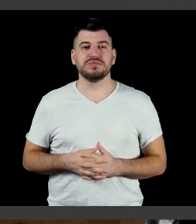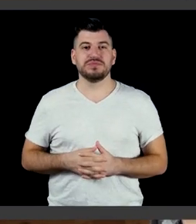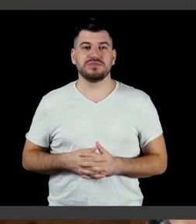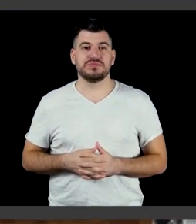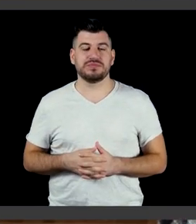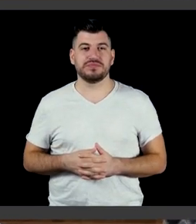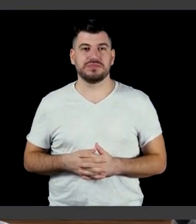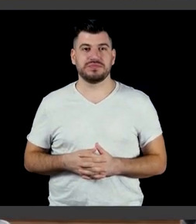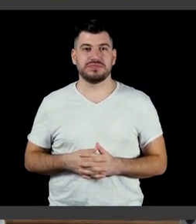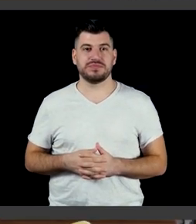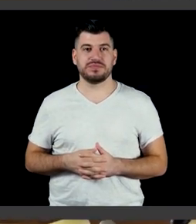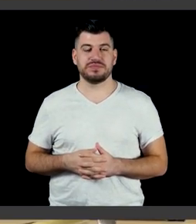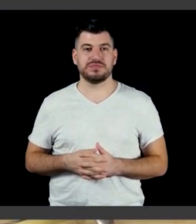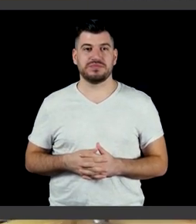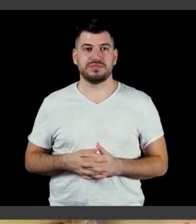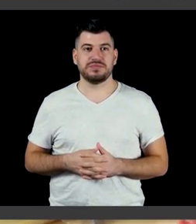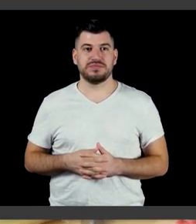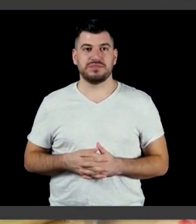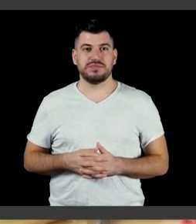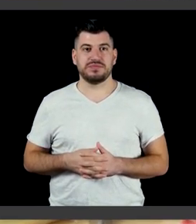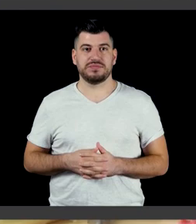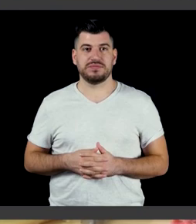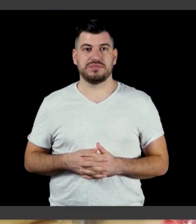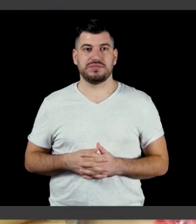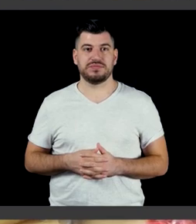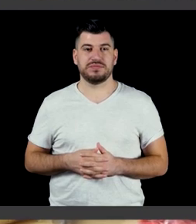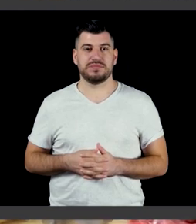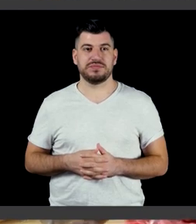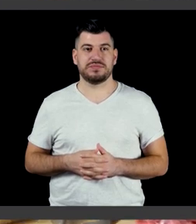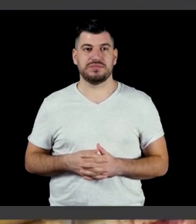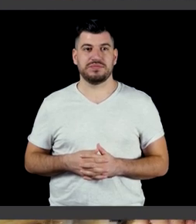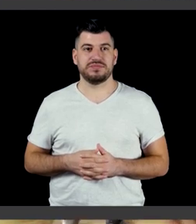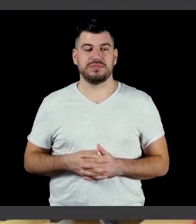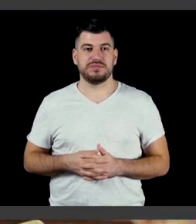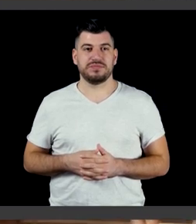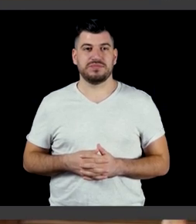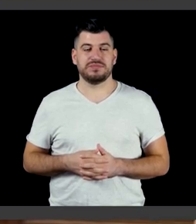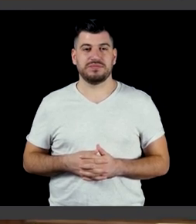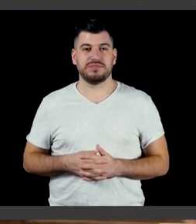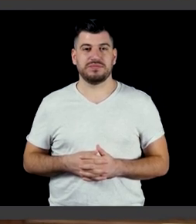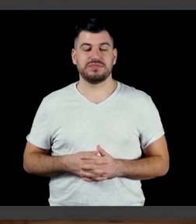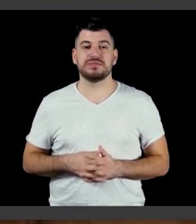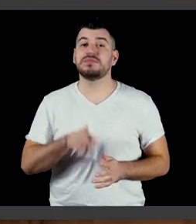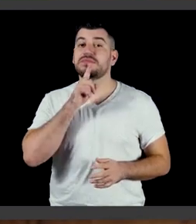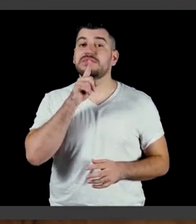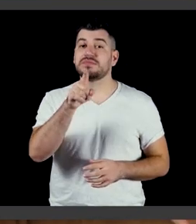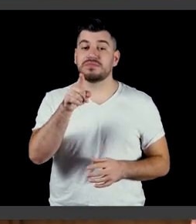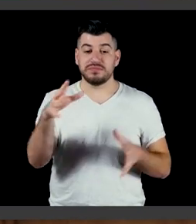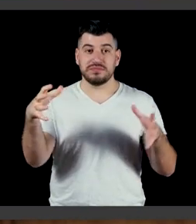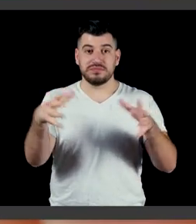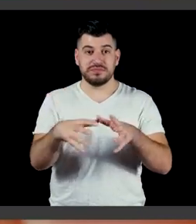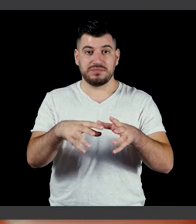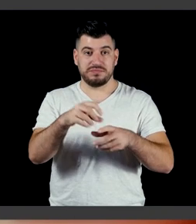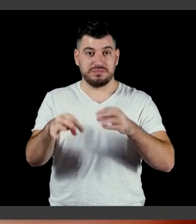Παπ. Παπ και παπ. Αυτό εδώ